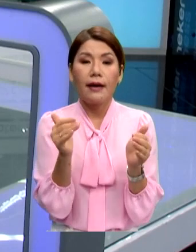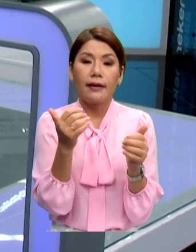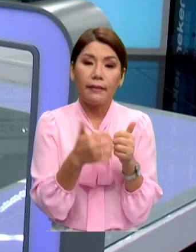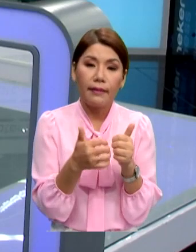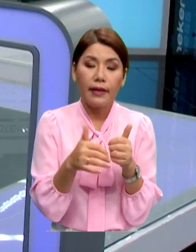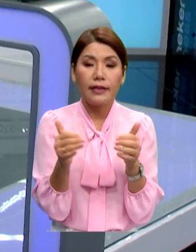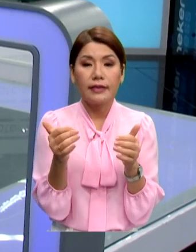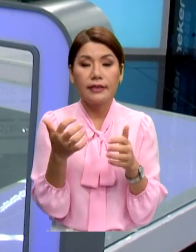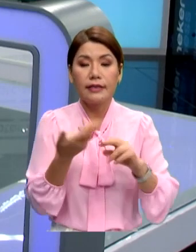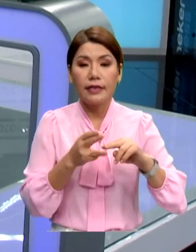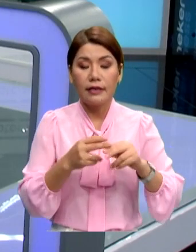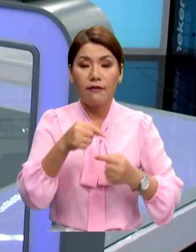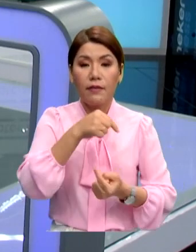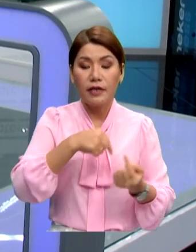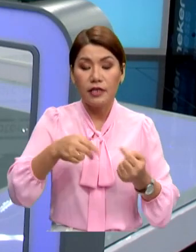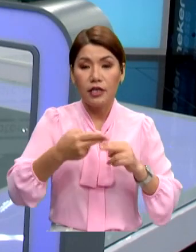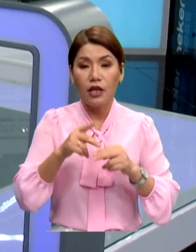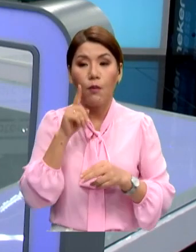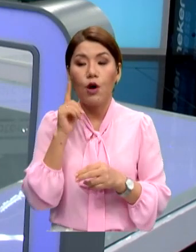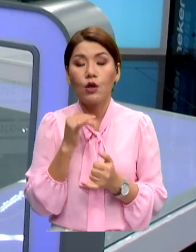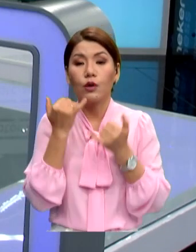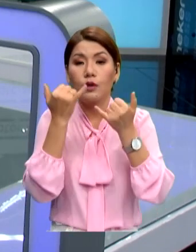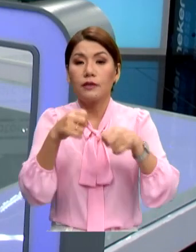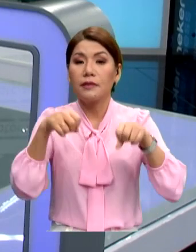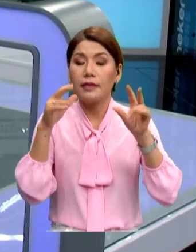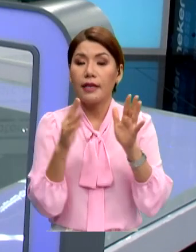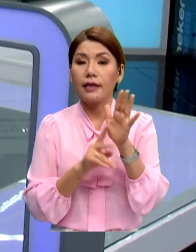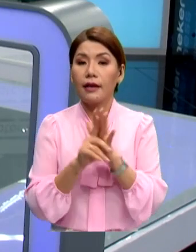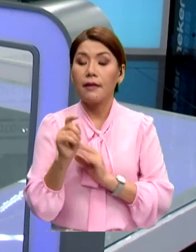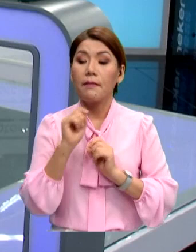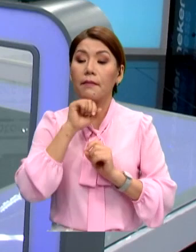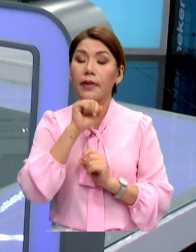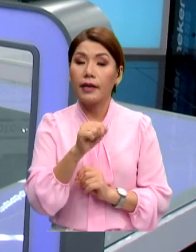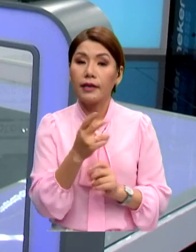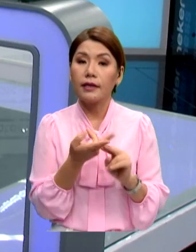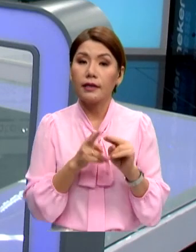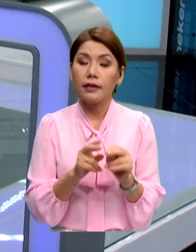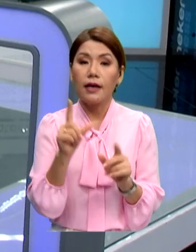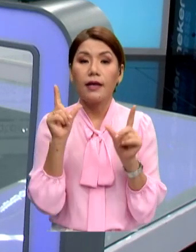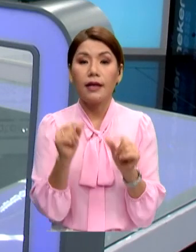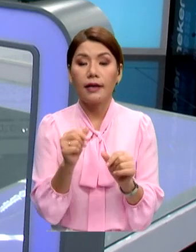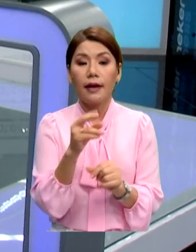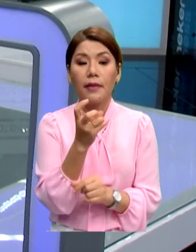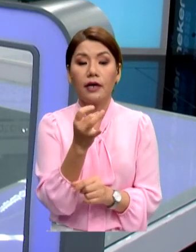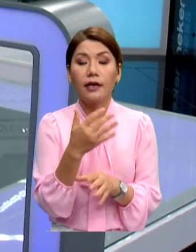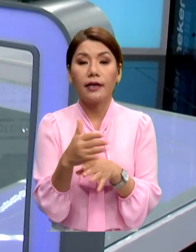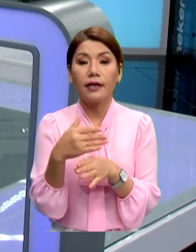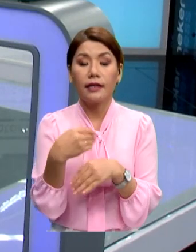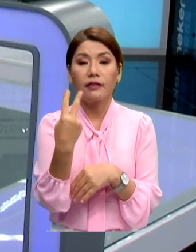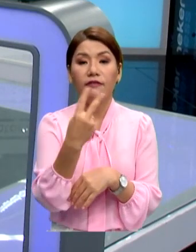бизнеса. В их числе возможность для молодежи запускать стартапы благодаря механизму льготного микрокредитования